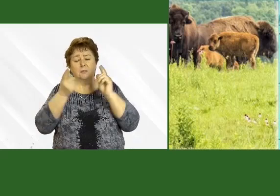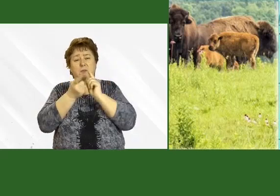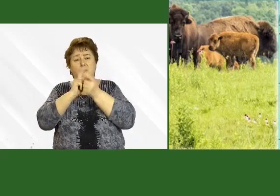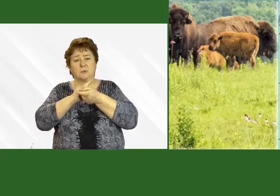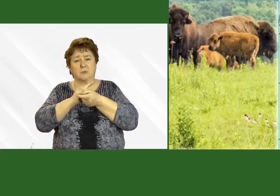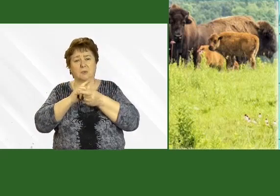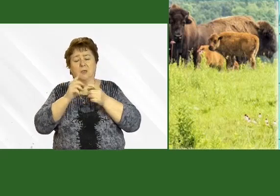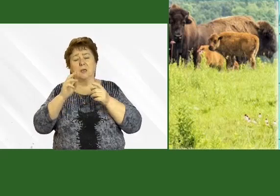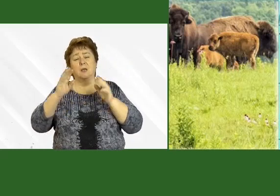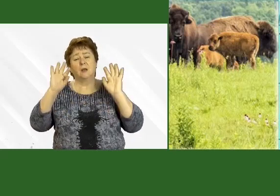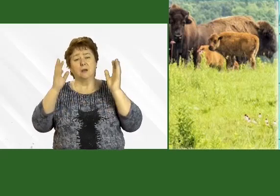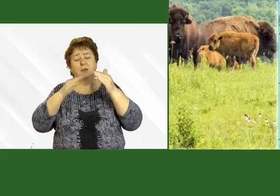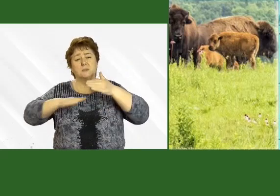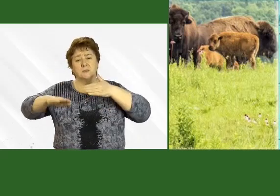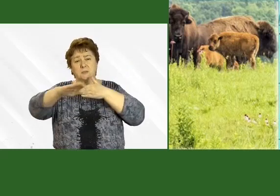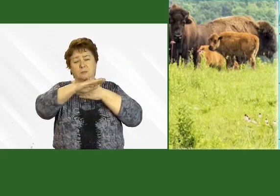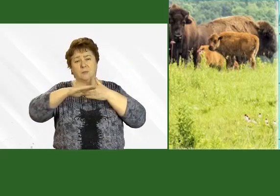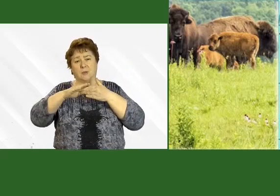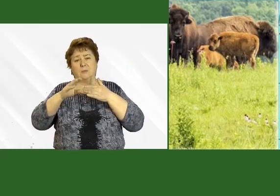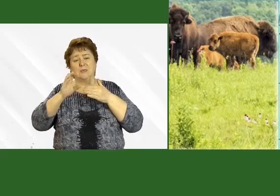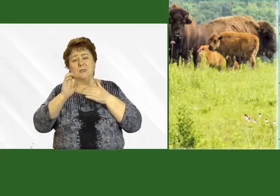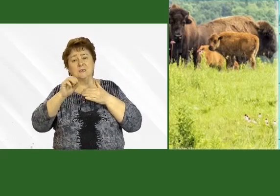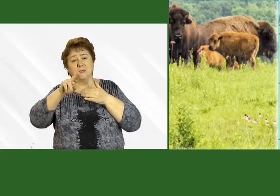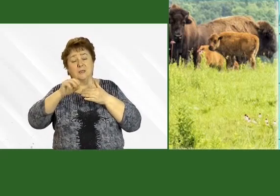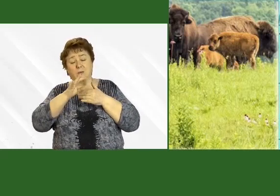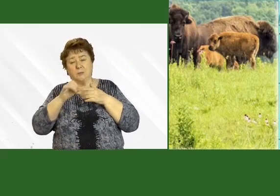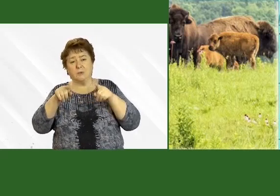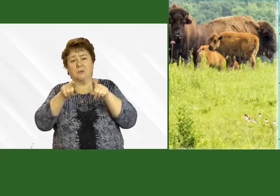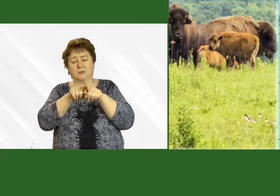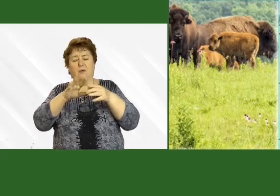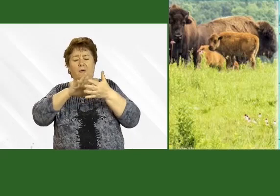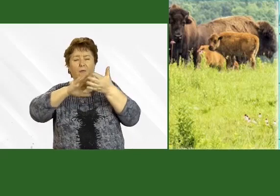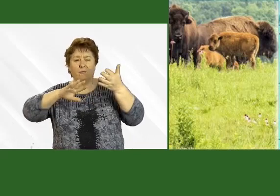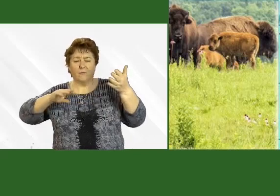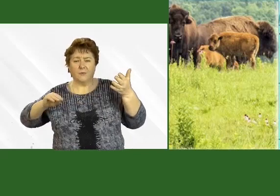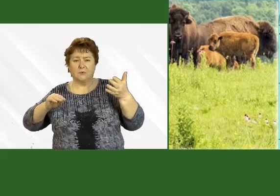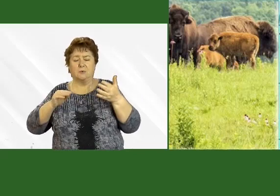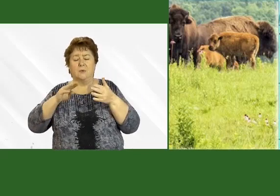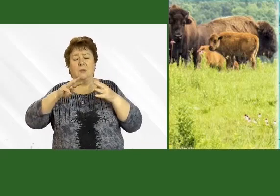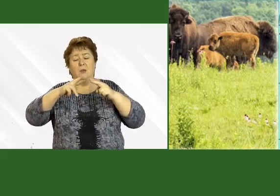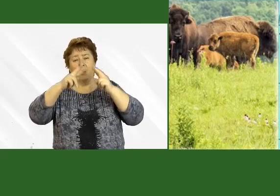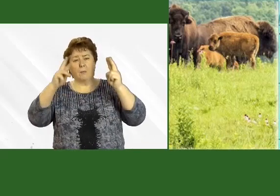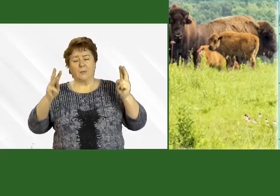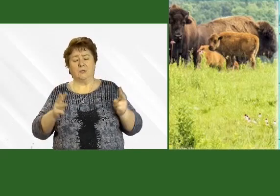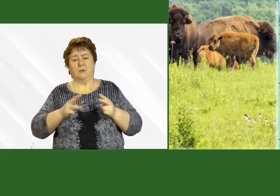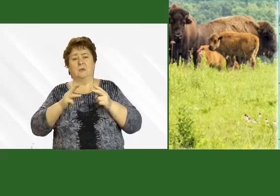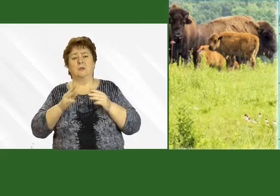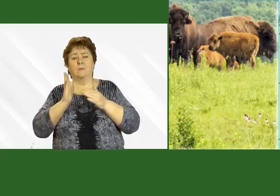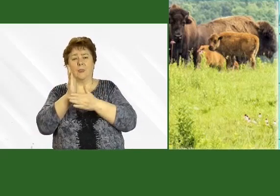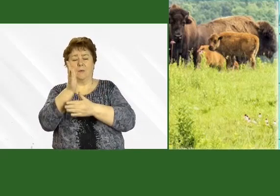ли со степями и степями которые вытянуты меридиональном направлении